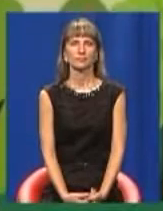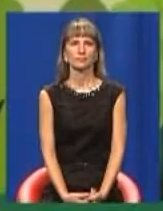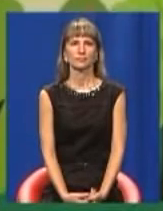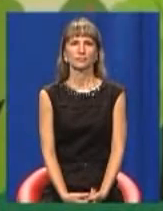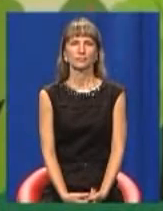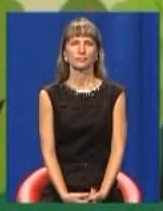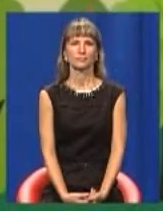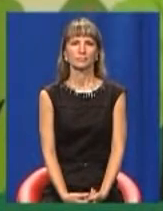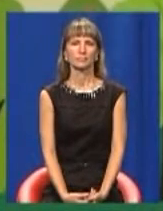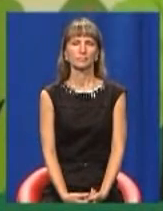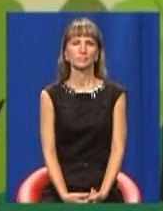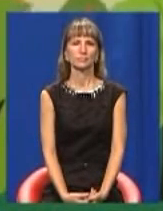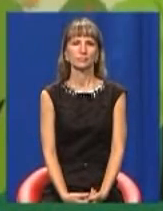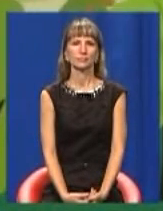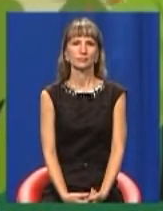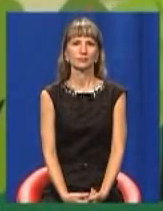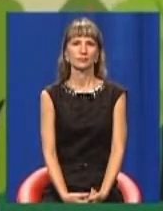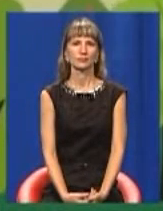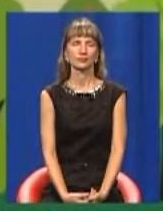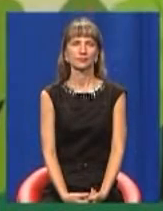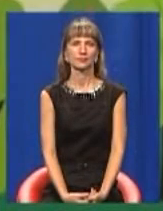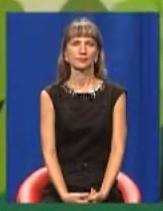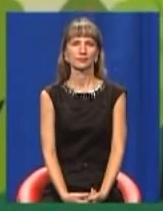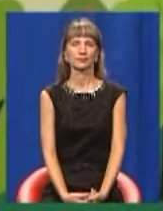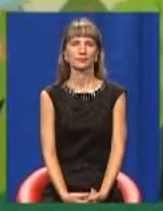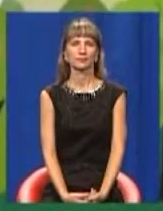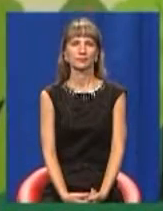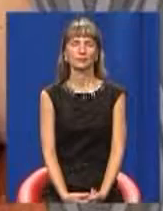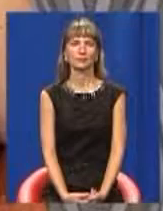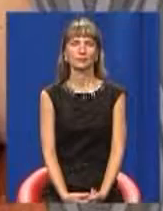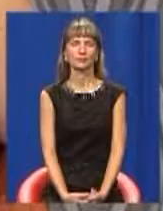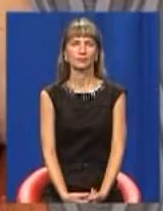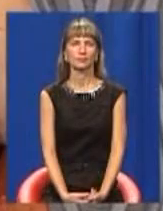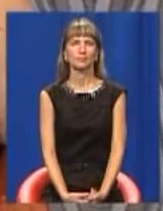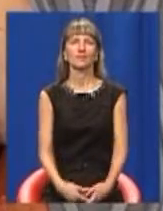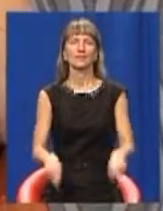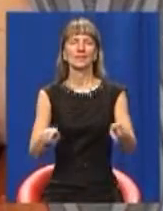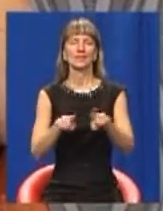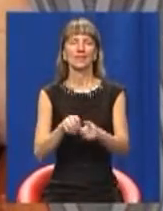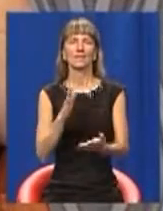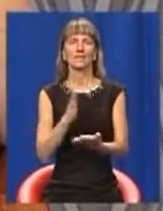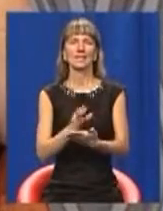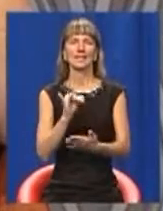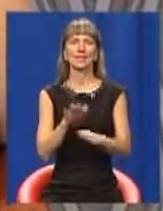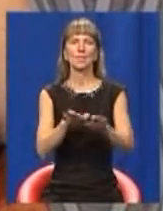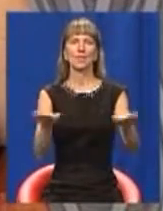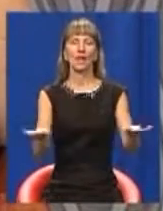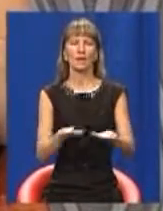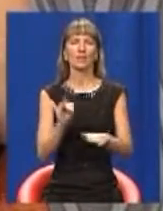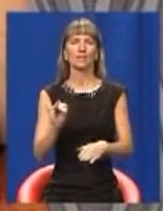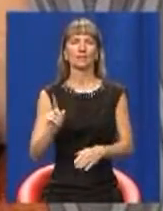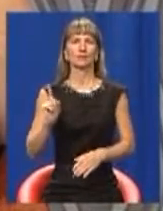От Отак от виявляється, і плаває, і